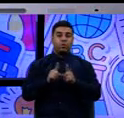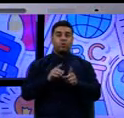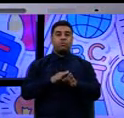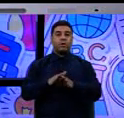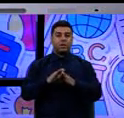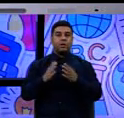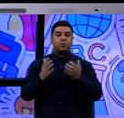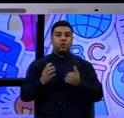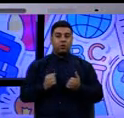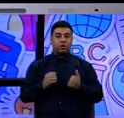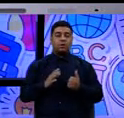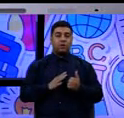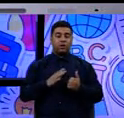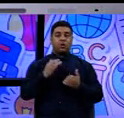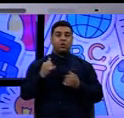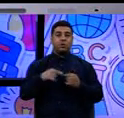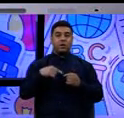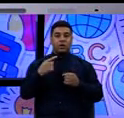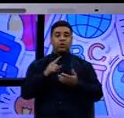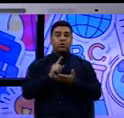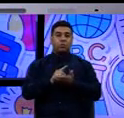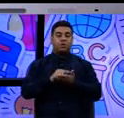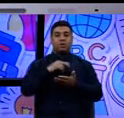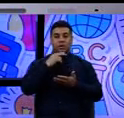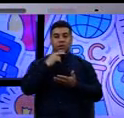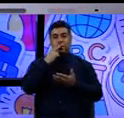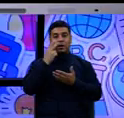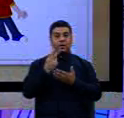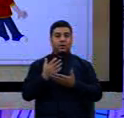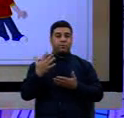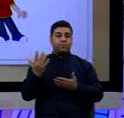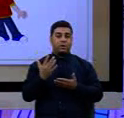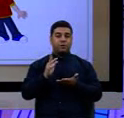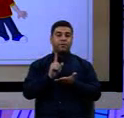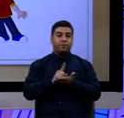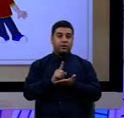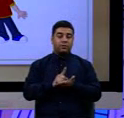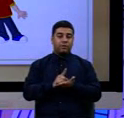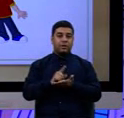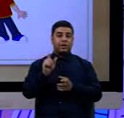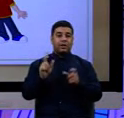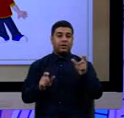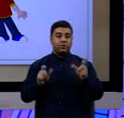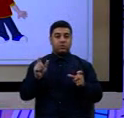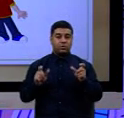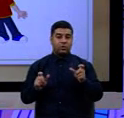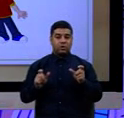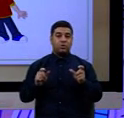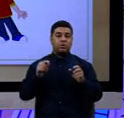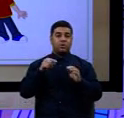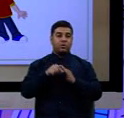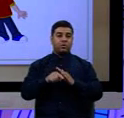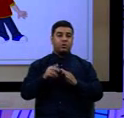ham bajarib oldik. Navbatdagi topshiriqqa diqqat qiling. 5-chi topshiriq. Insonlar